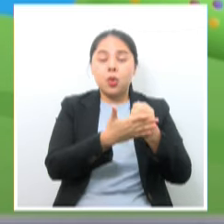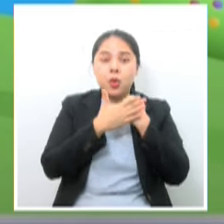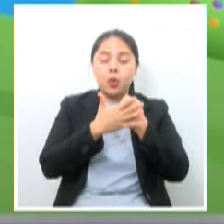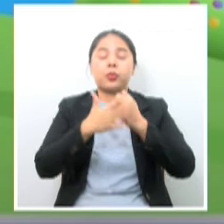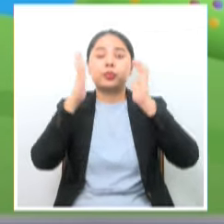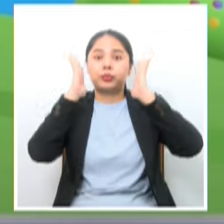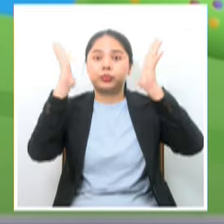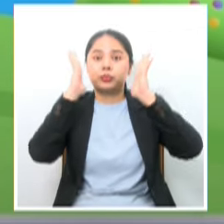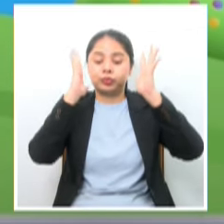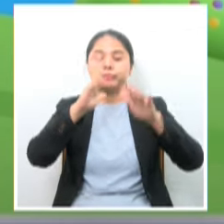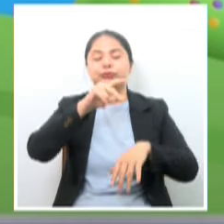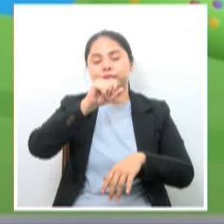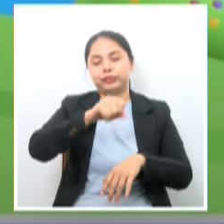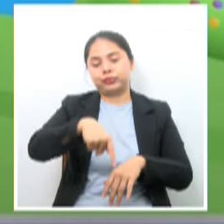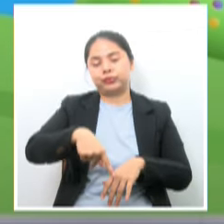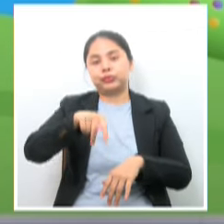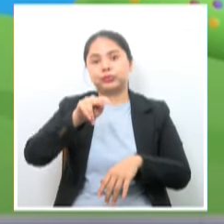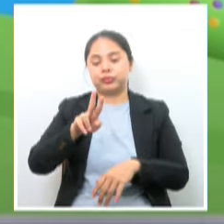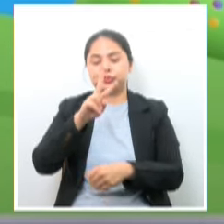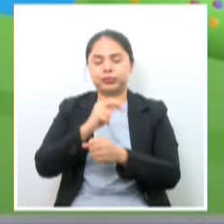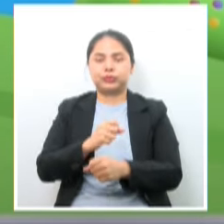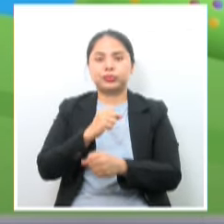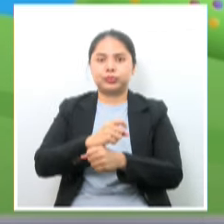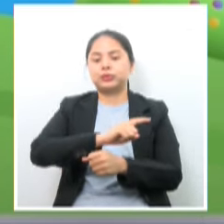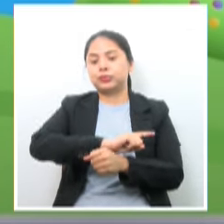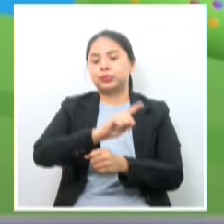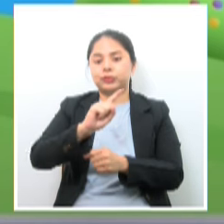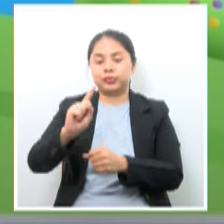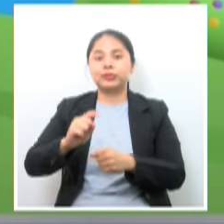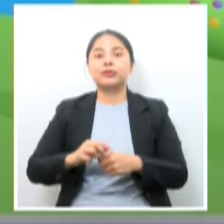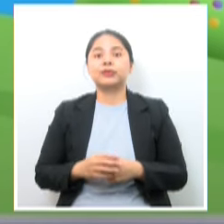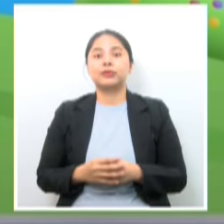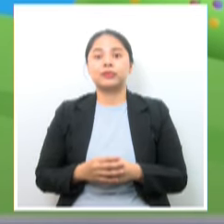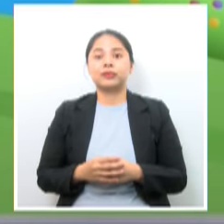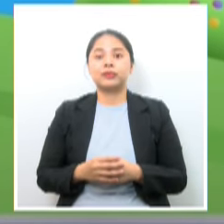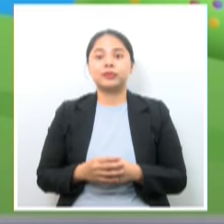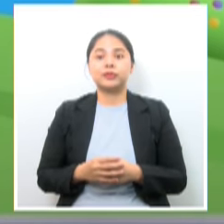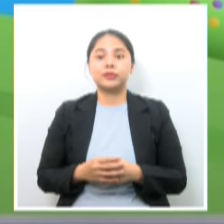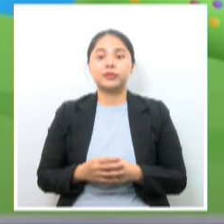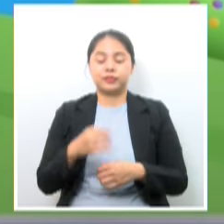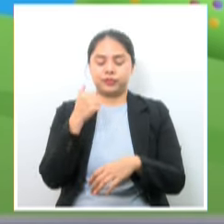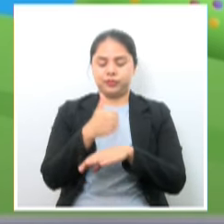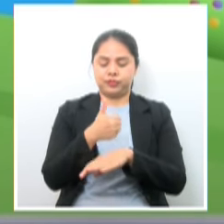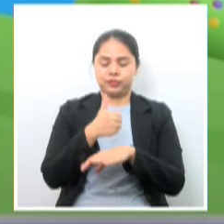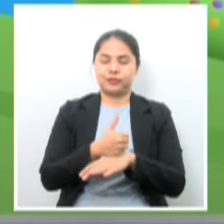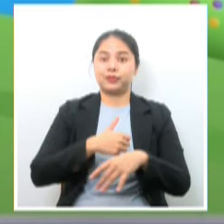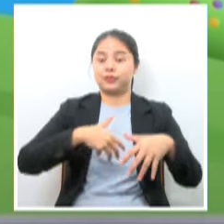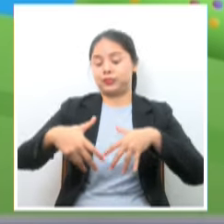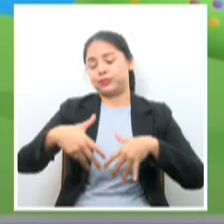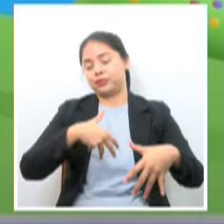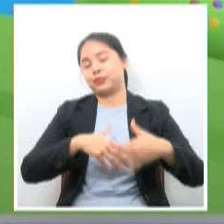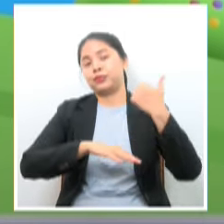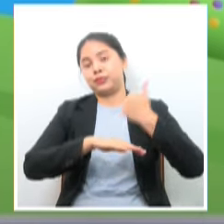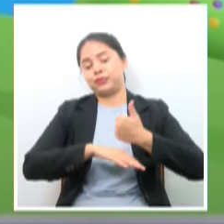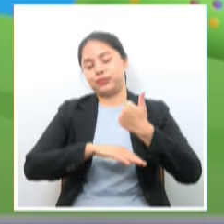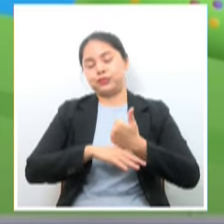พันธ์ว่าสปท.ทำอะไรกระทรวงศึกษาธิการทำอะไรและท่านผู้บริหารสถานศึกษาผู้พี่น้องเพื่อนครูบุคล